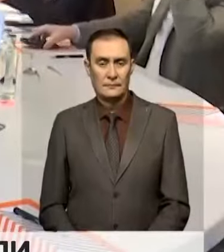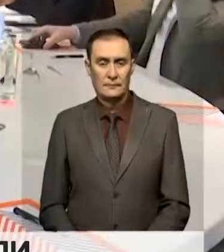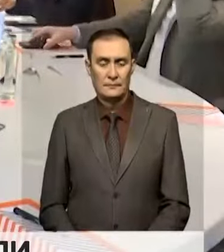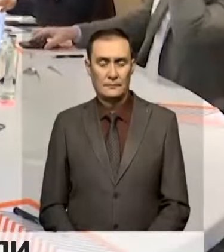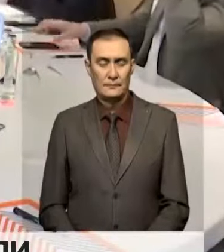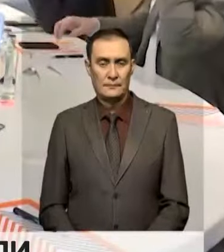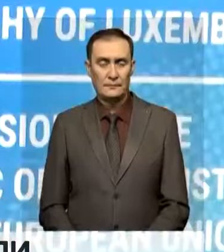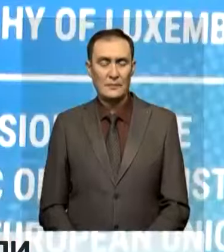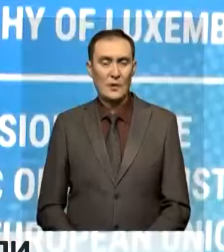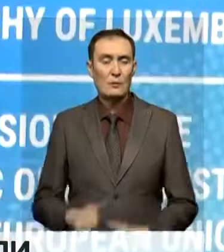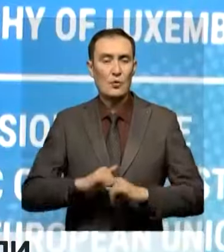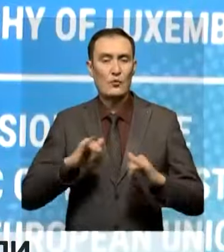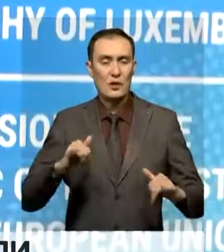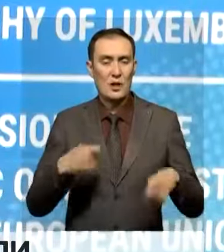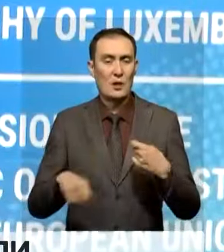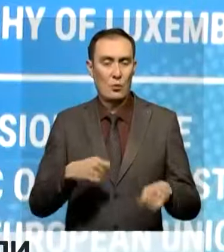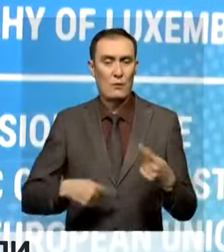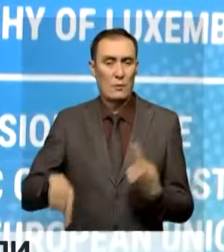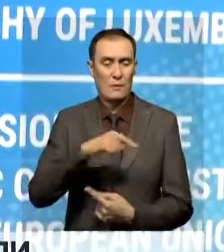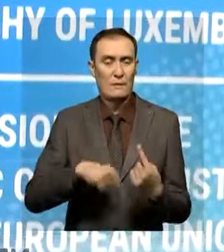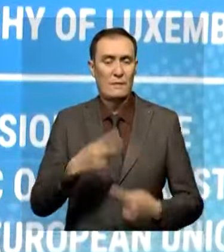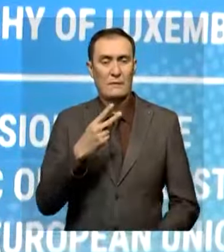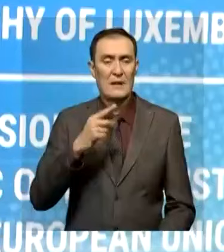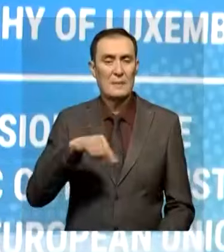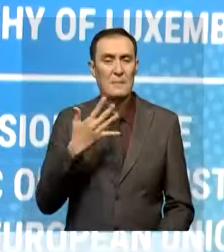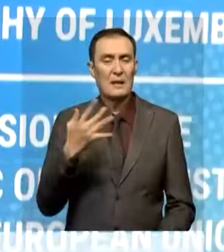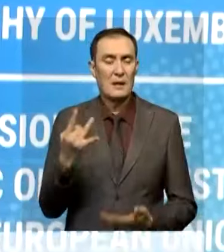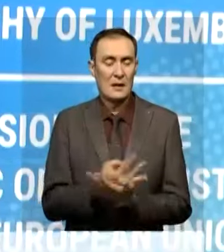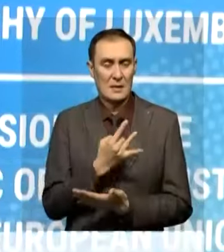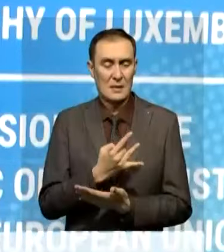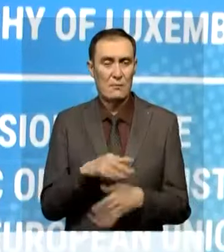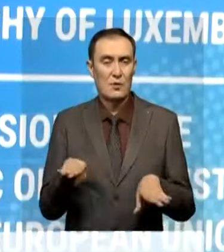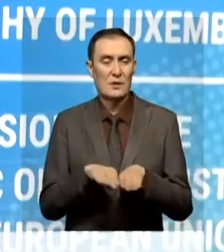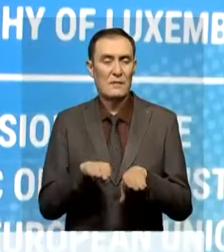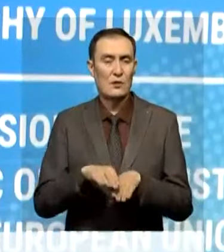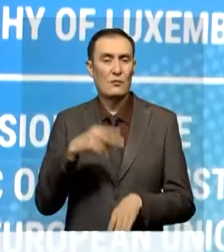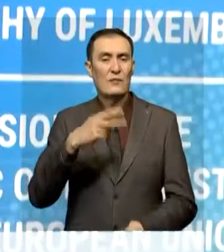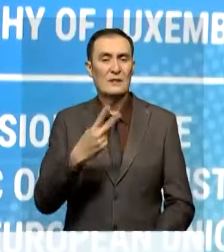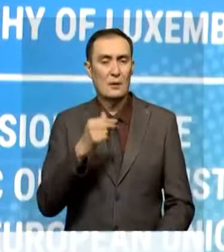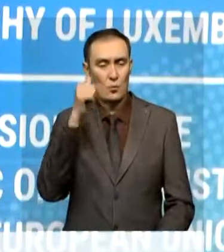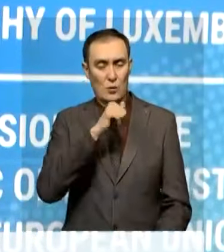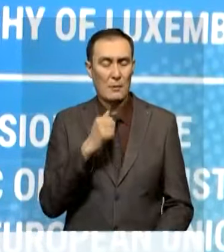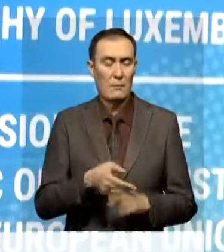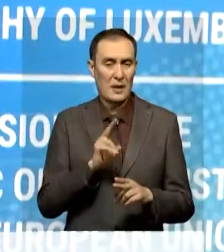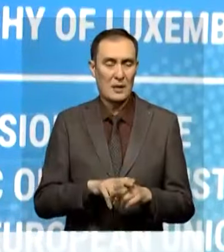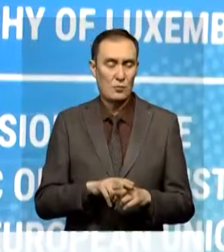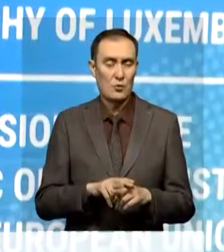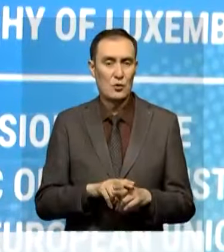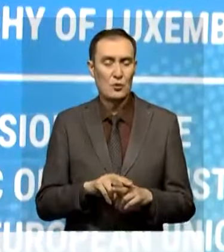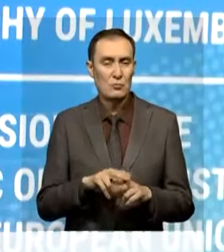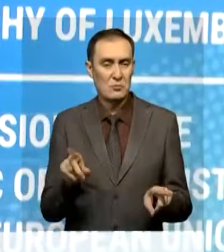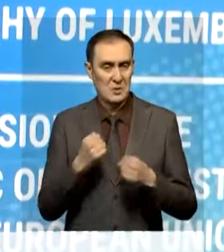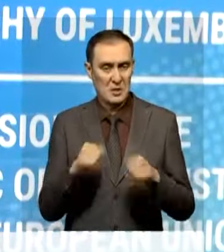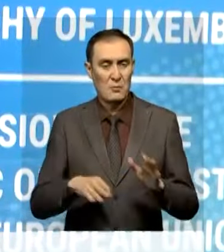Мы увеличили товарооборот в прошлом году 2,5 раза по сравнению с 2022 годом. Поэтому динамика большая, мы